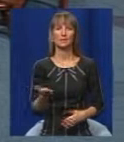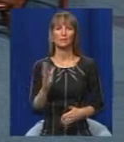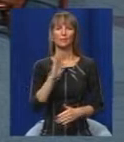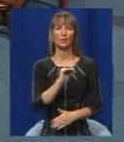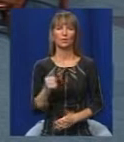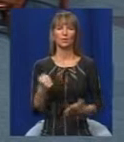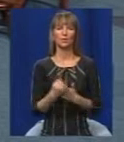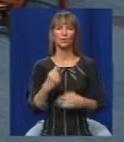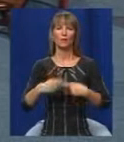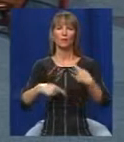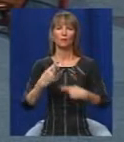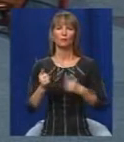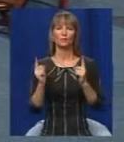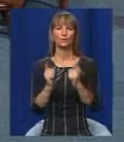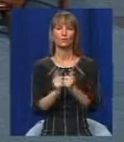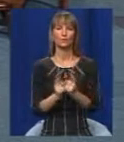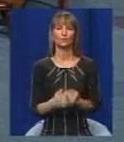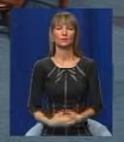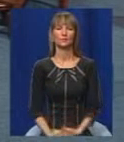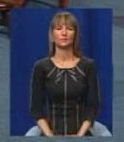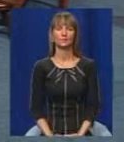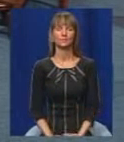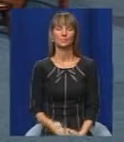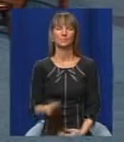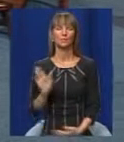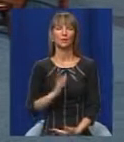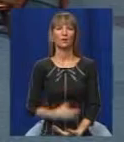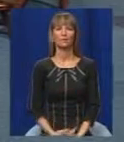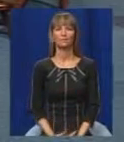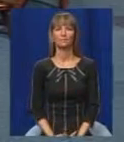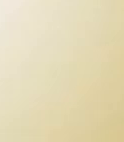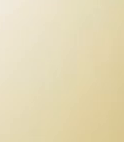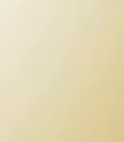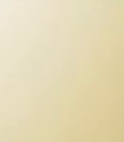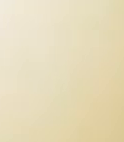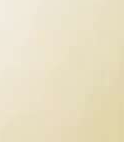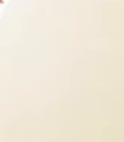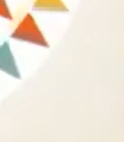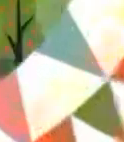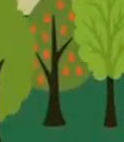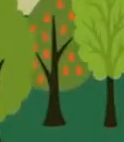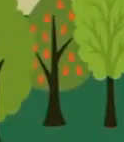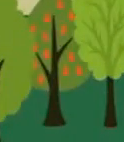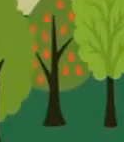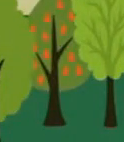прощаємося до наступних зустрічей. Всім пока!